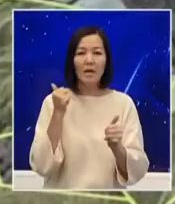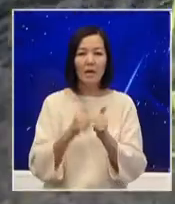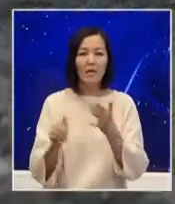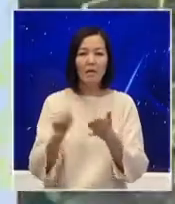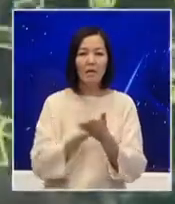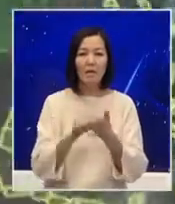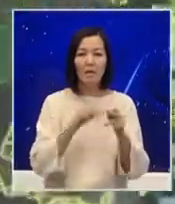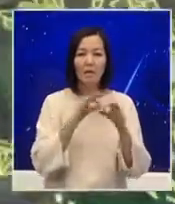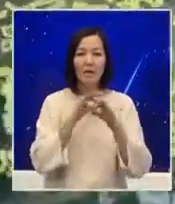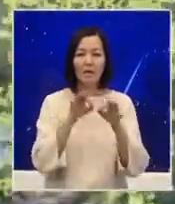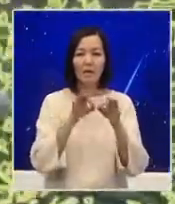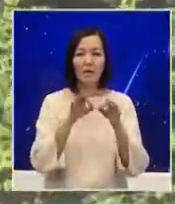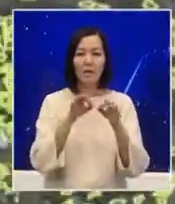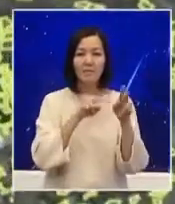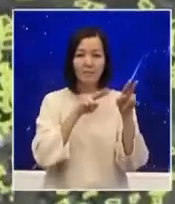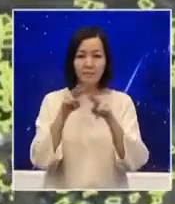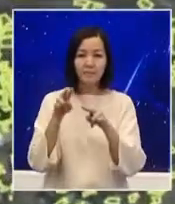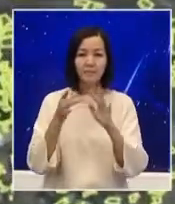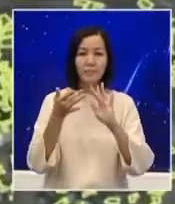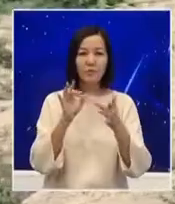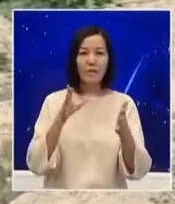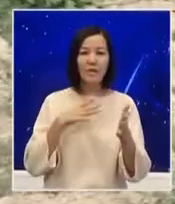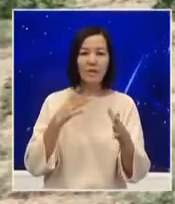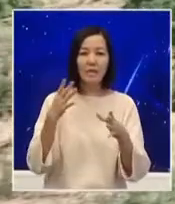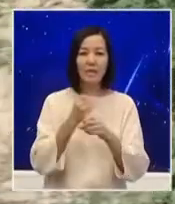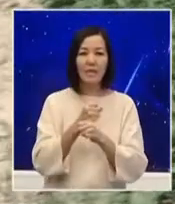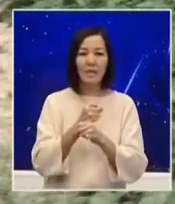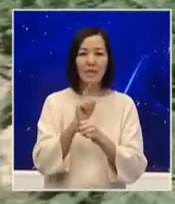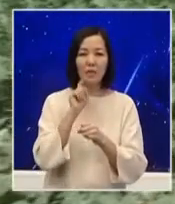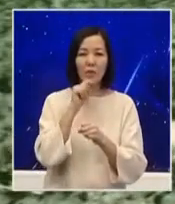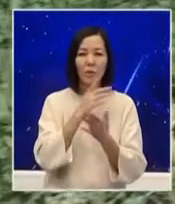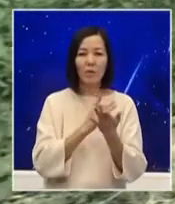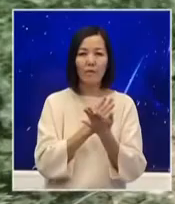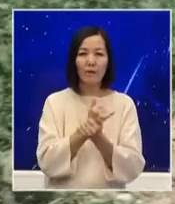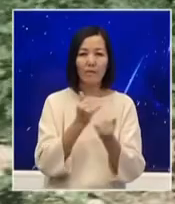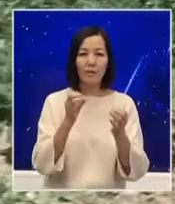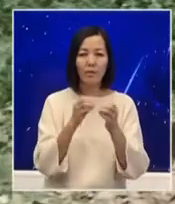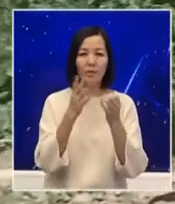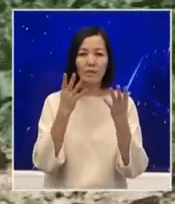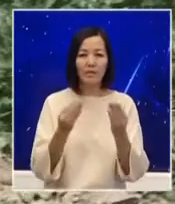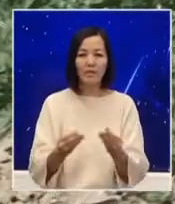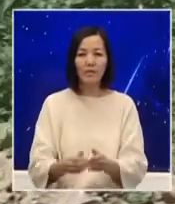документа отслеживается в онлайн-режиме. К тому же значительно сократится и срок обслуживания – до 10 дней.